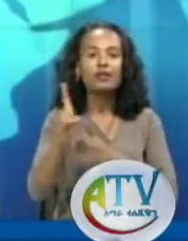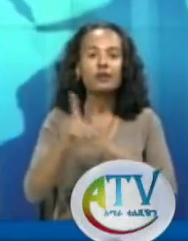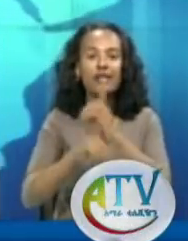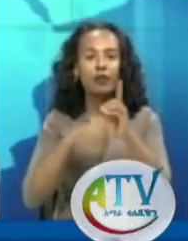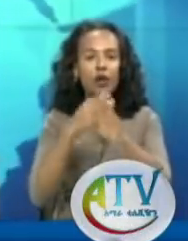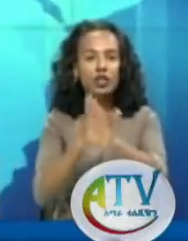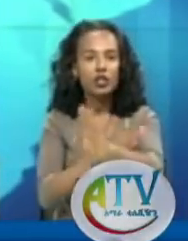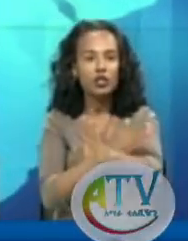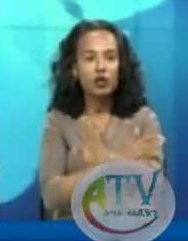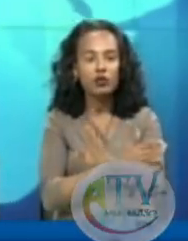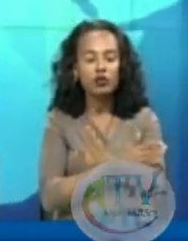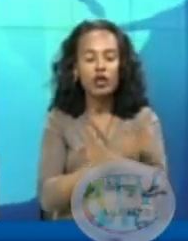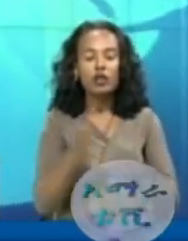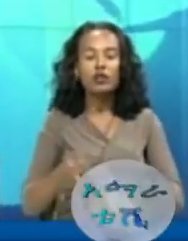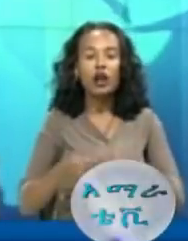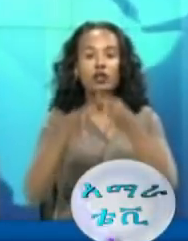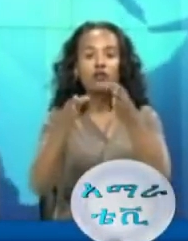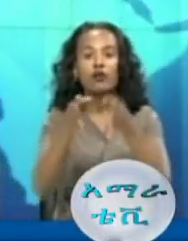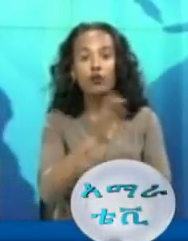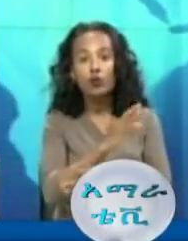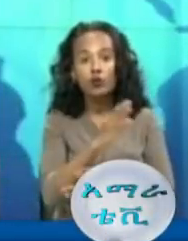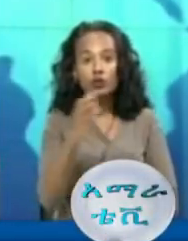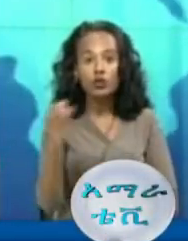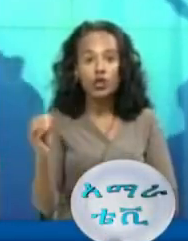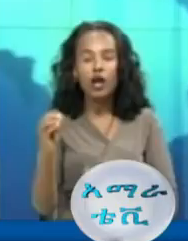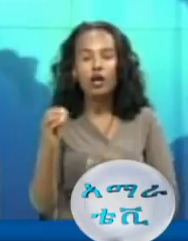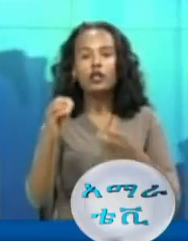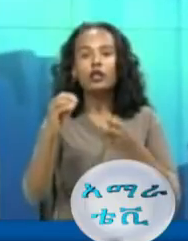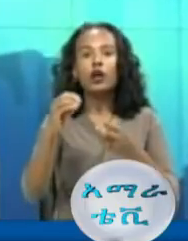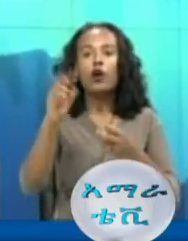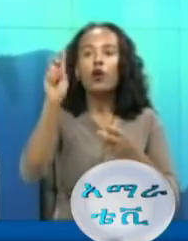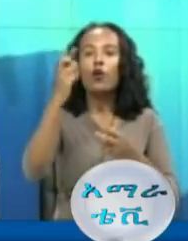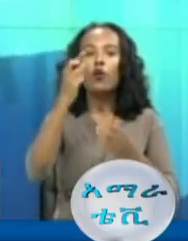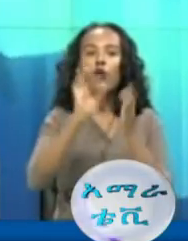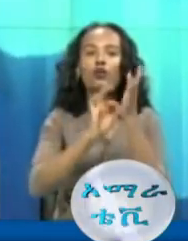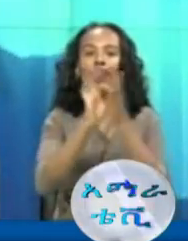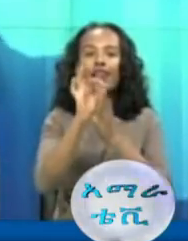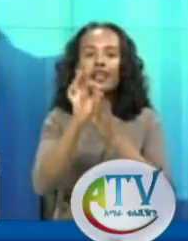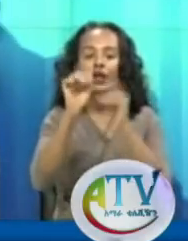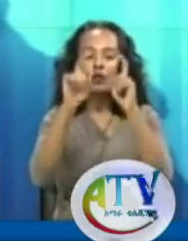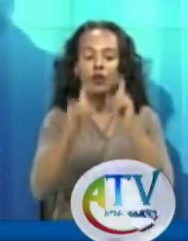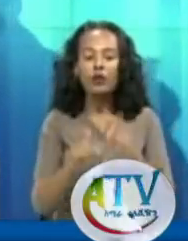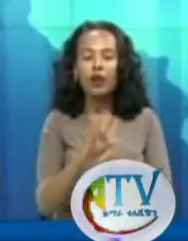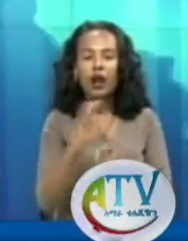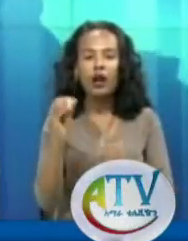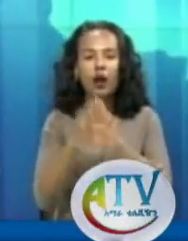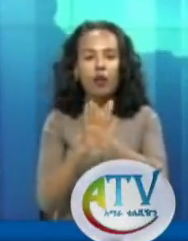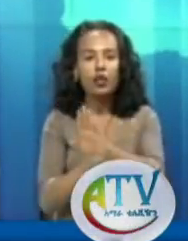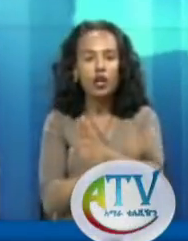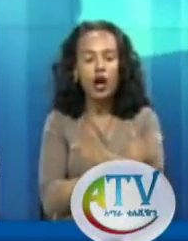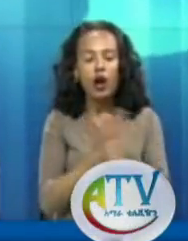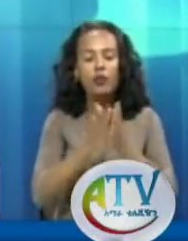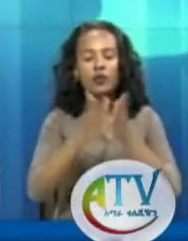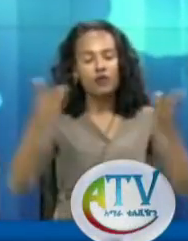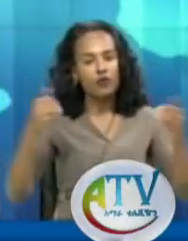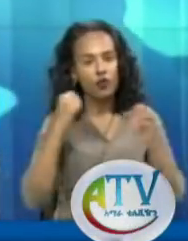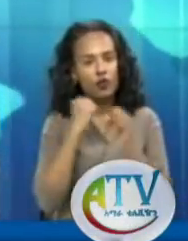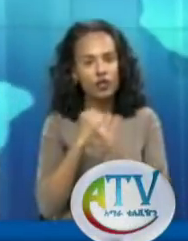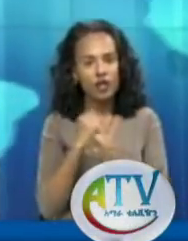ማሻሻያዎች፣ የትራንስፎርመሮችና የቆጣሪዎች ምርመራና ማሻሻያዎች በሰፊው ይሰራሉ።